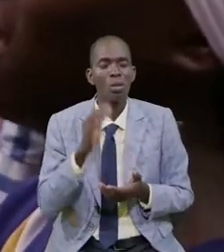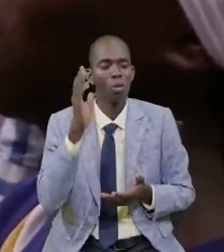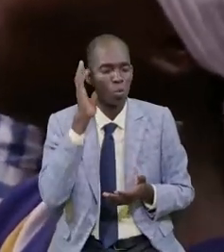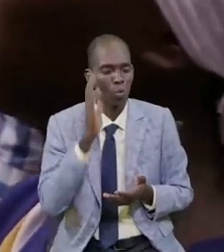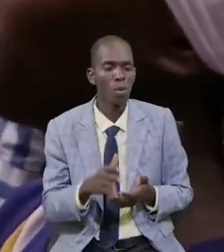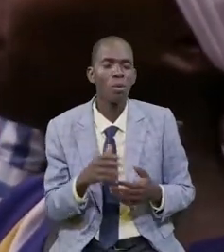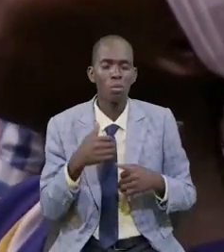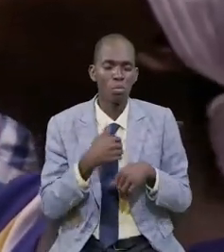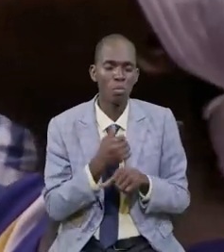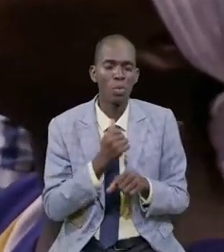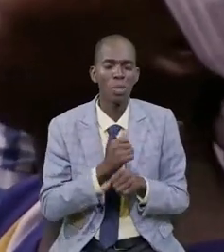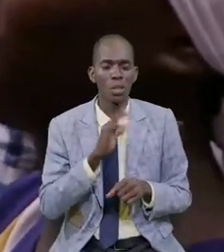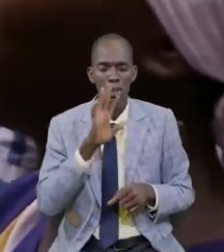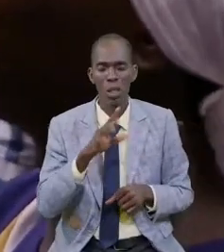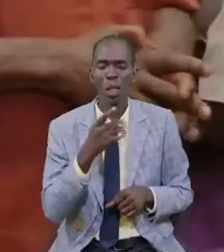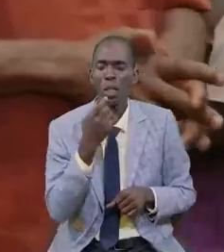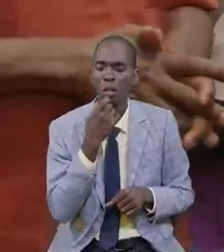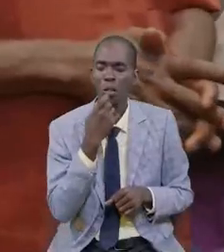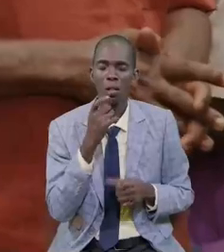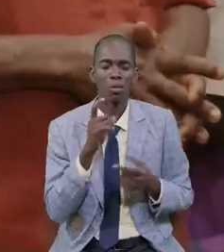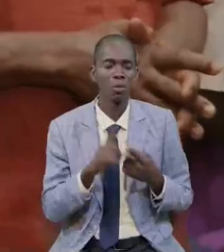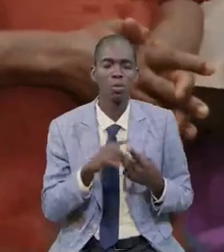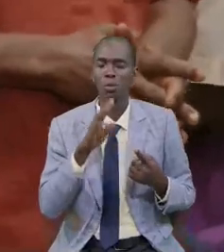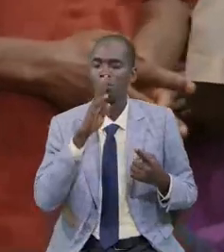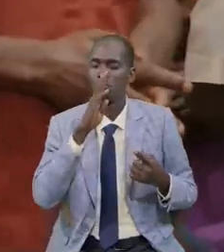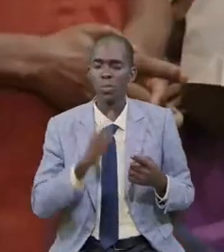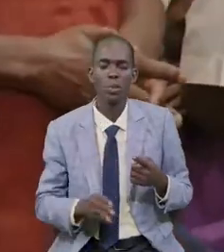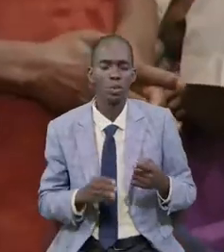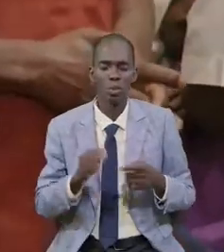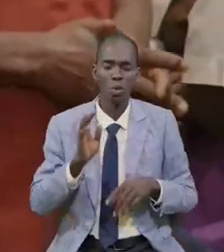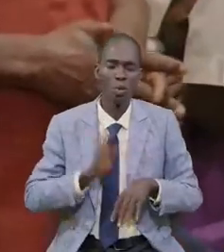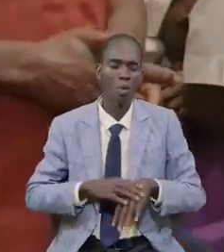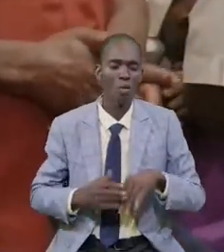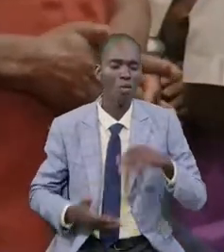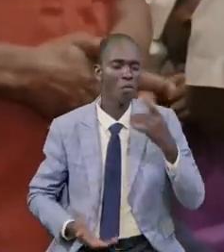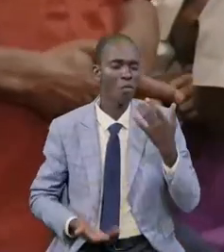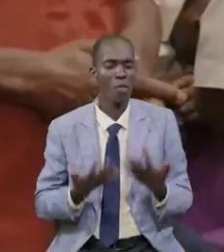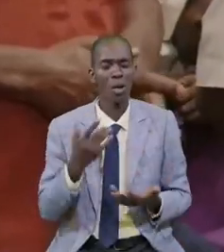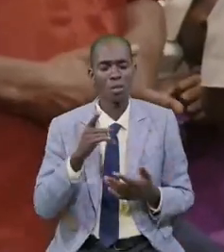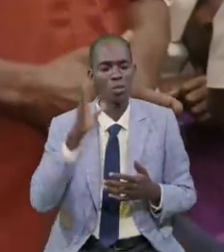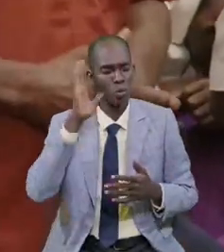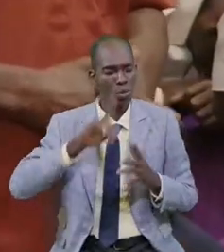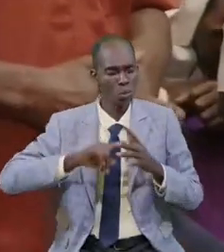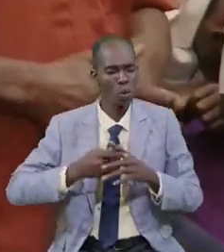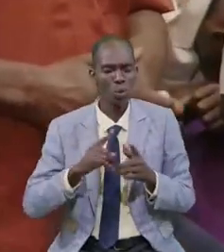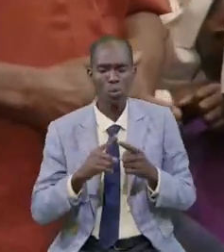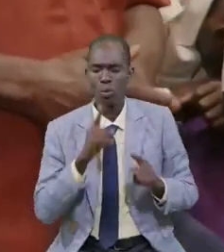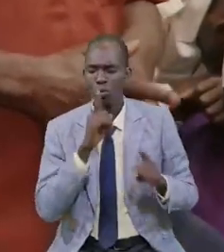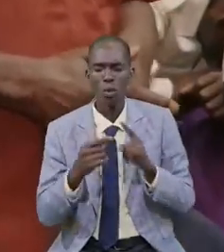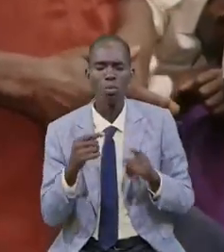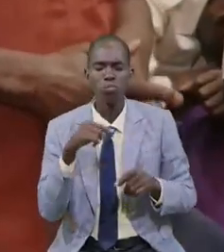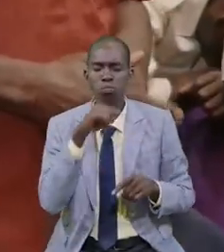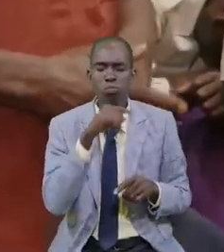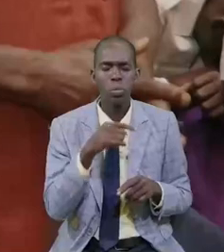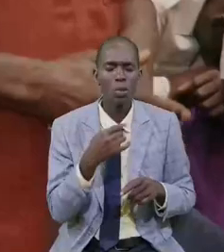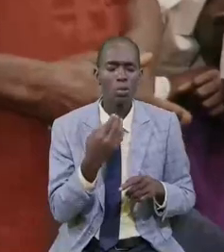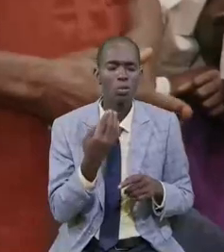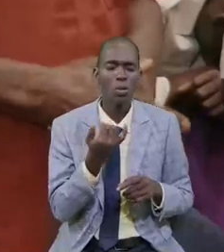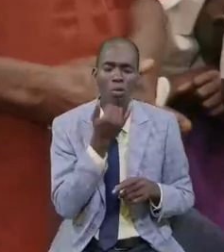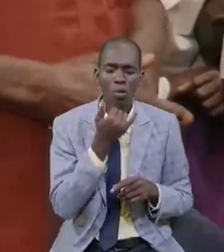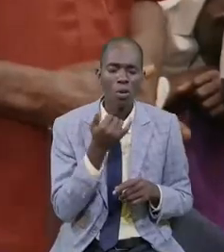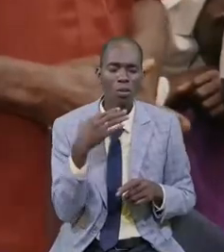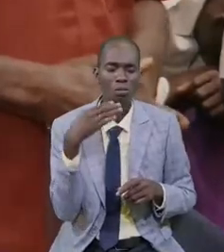Et cela va mettre votre langue en flamme. Vous allez commencer à dire des choses que vous ne devez